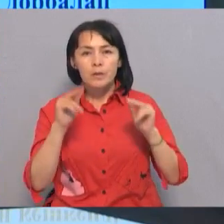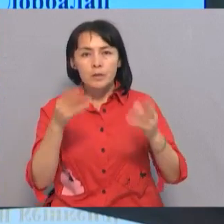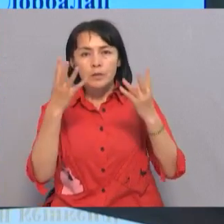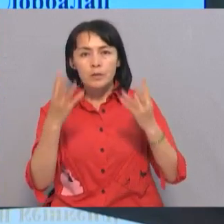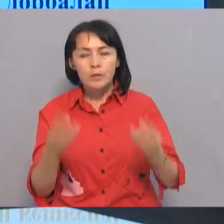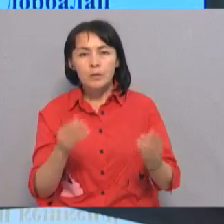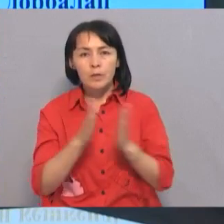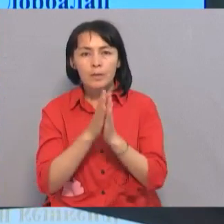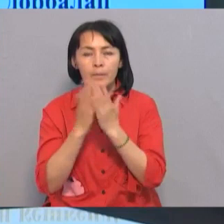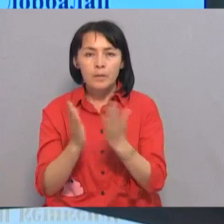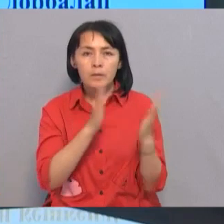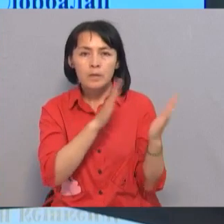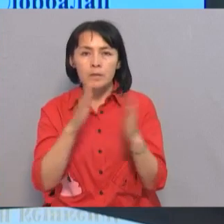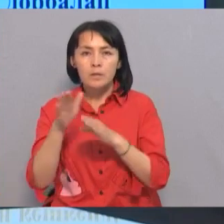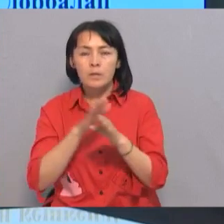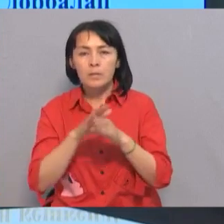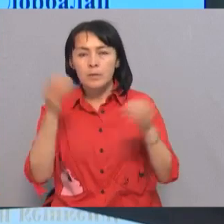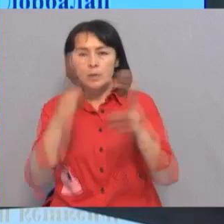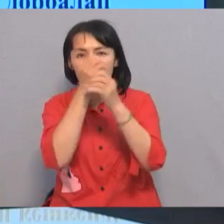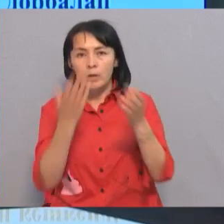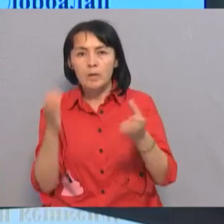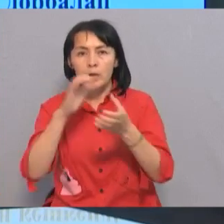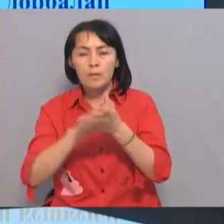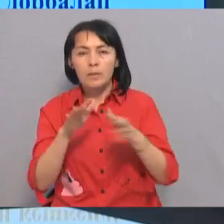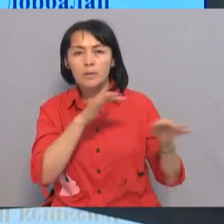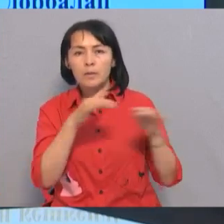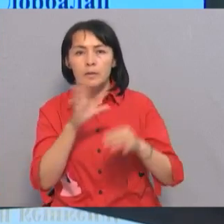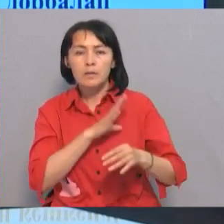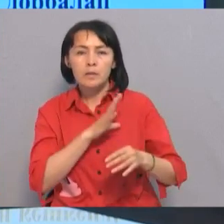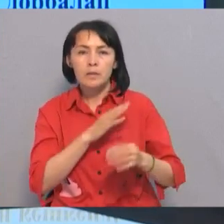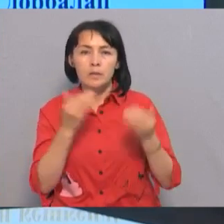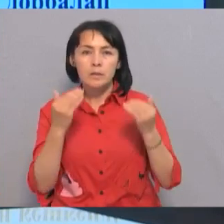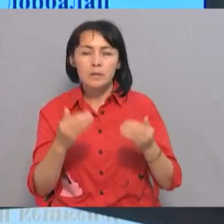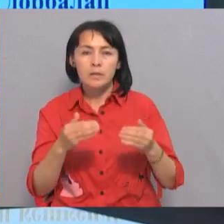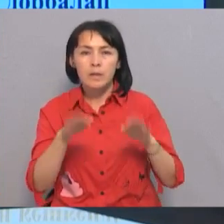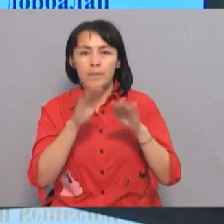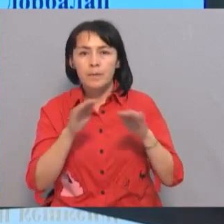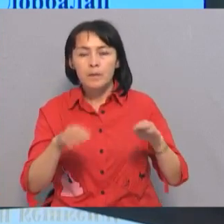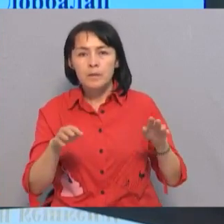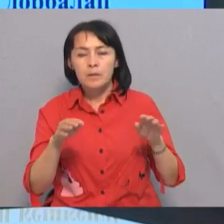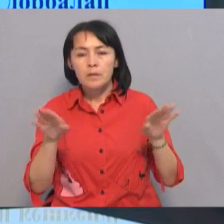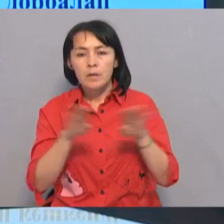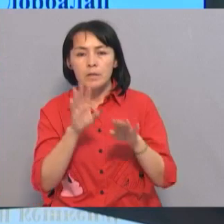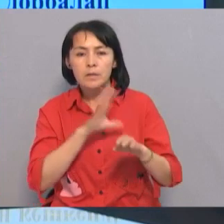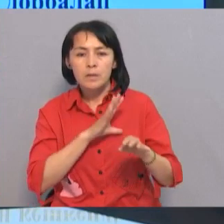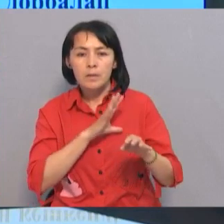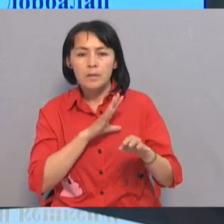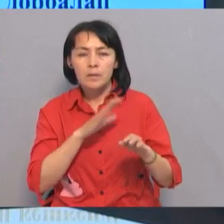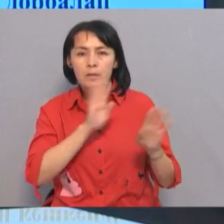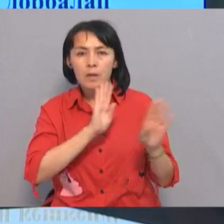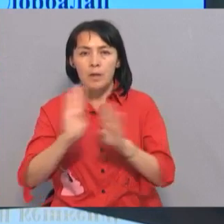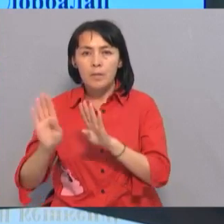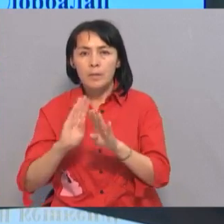в универсальной библиотеке имени Пушкина прошел культурно-познавательный вечер «Балалар әдебиетінің бәйтерегі». На мероприятии была представлена